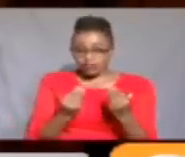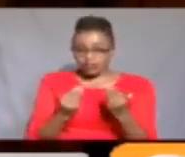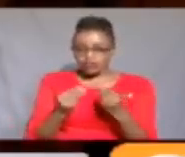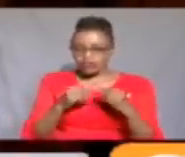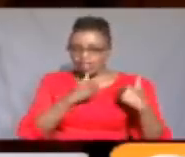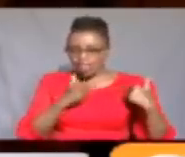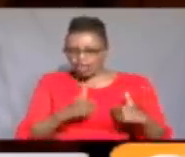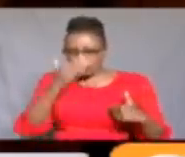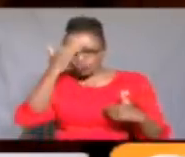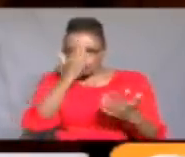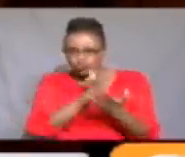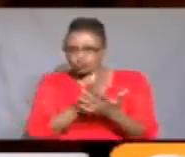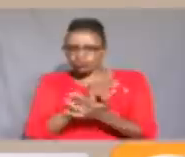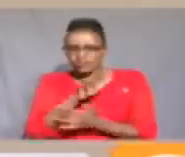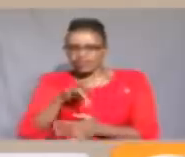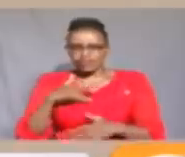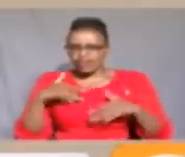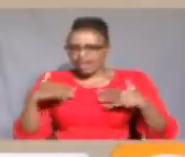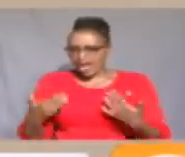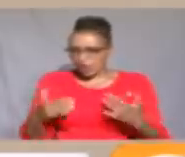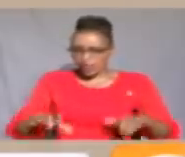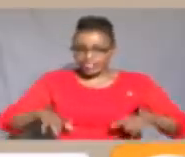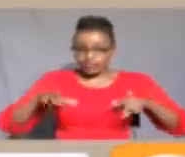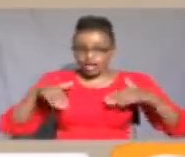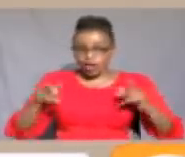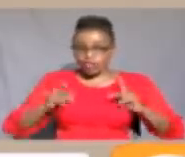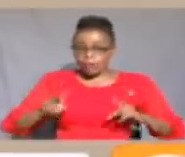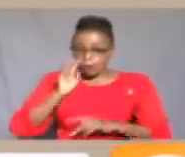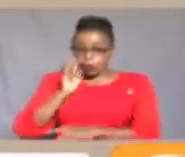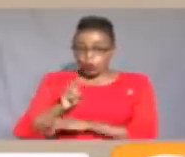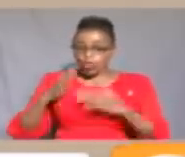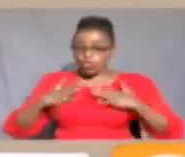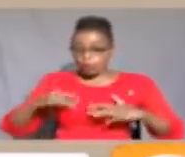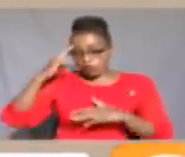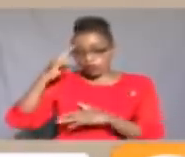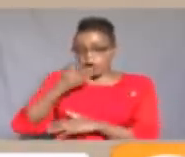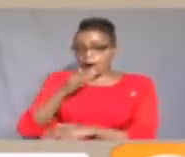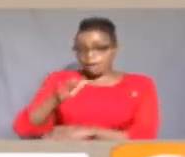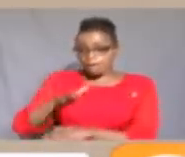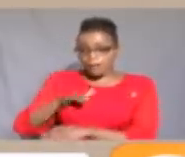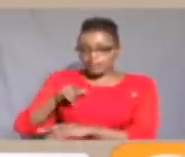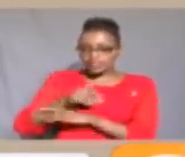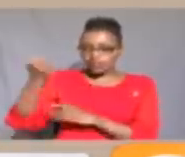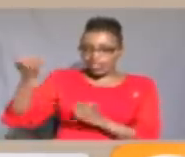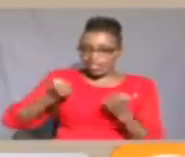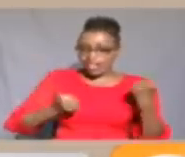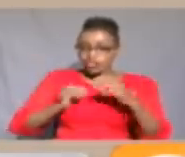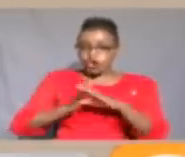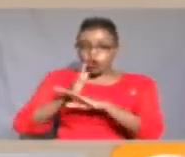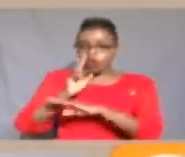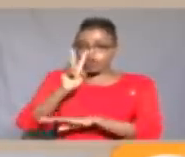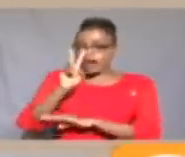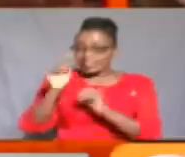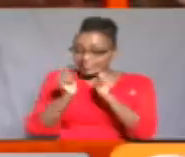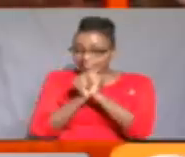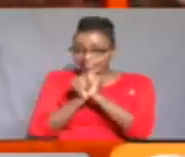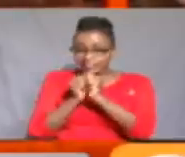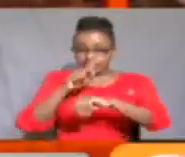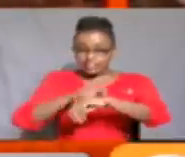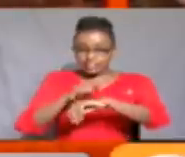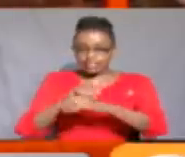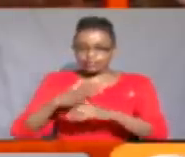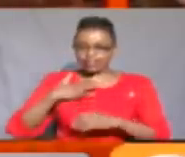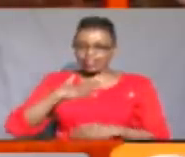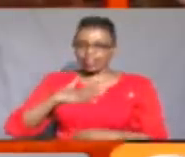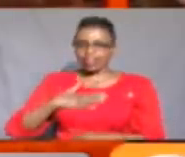roho ya mtu na ujue hasa vile anaishi. Kulingana na walioshuhudia, mwili wa Kangure ulikuwa umedungwa kisu zaidi ya mara 10. Kwa